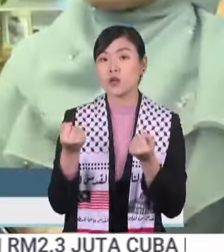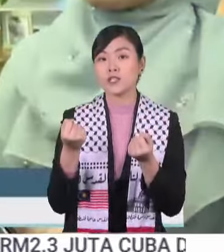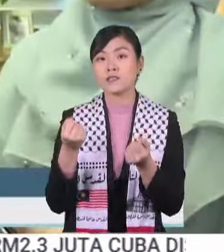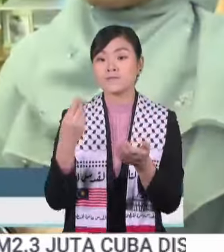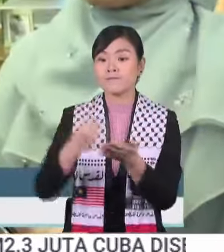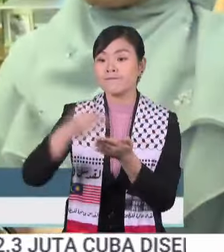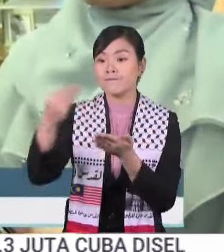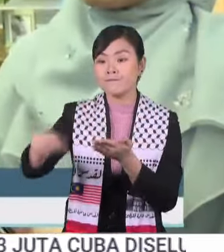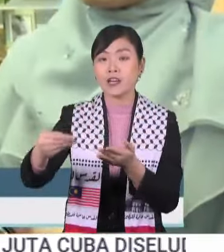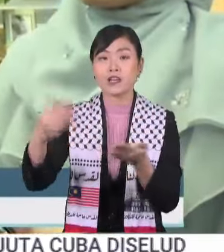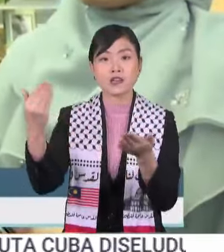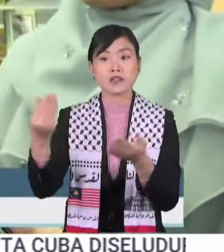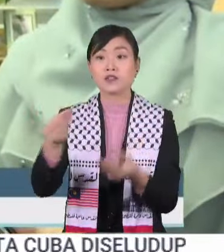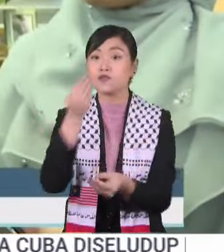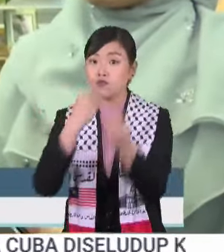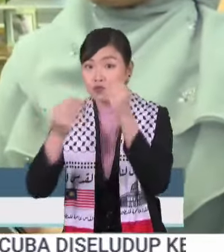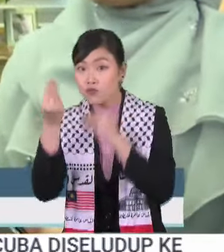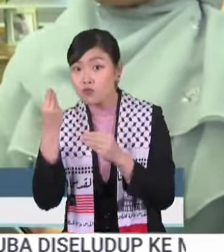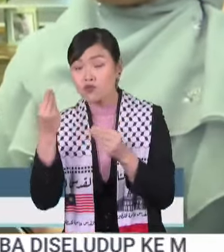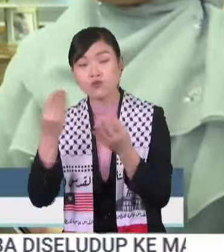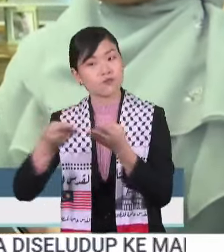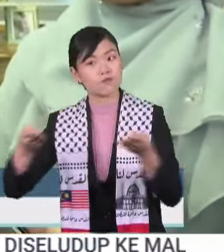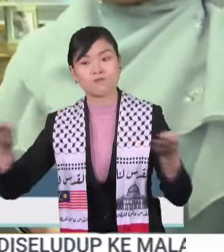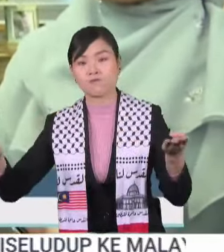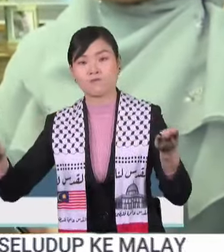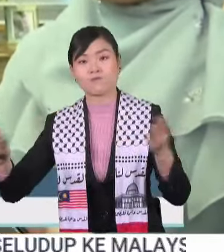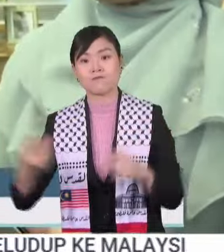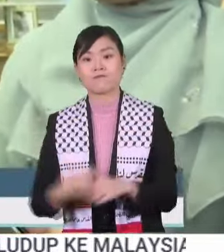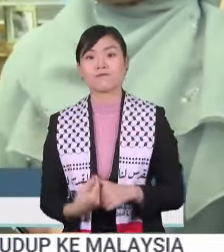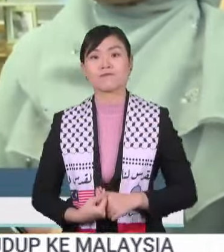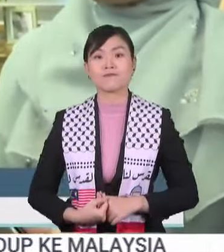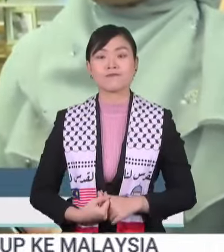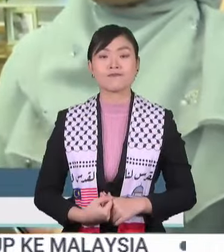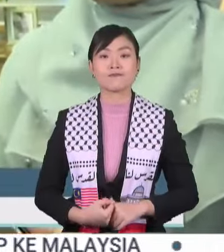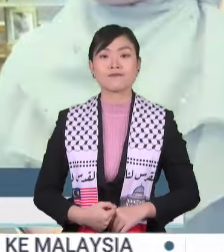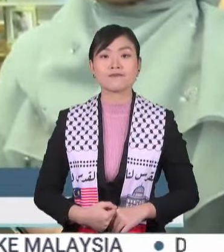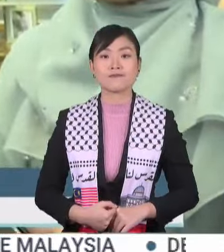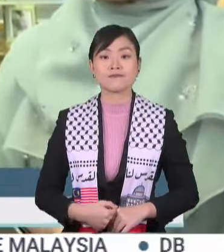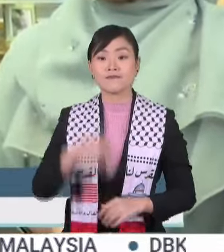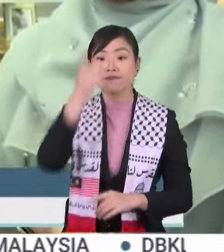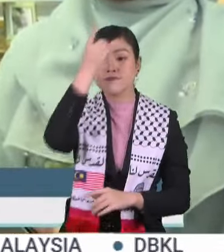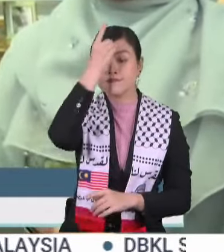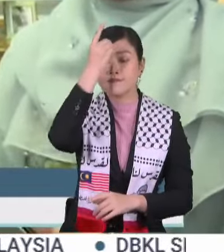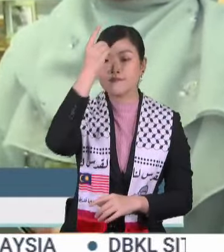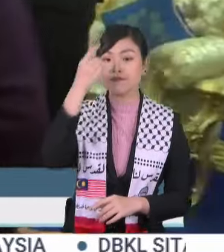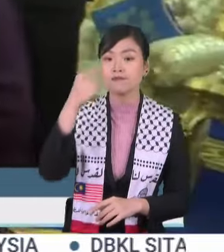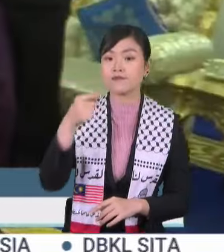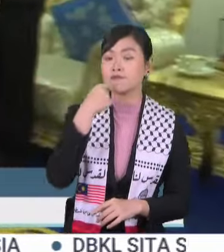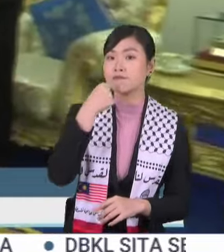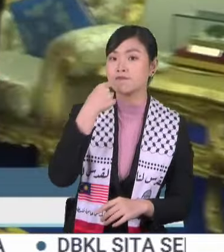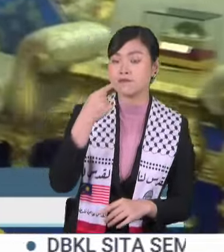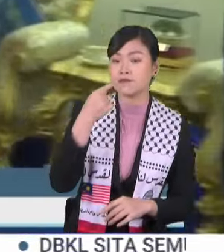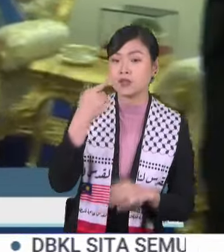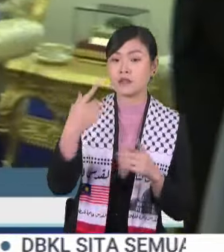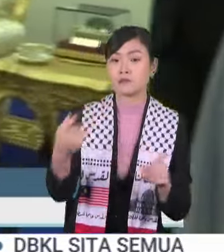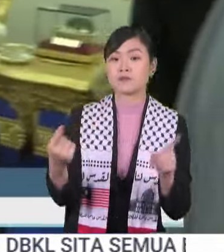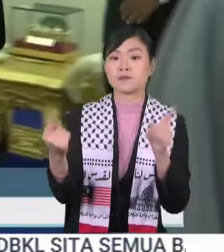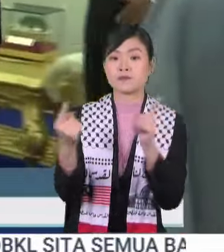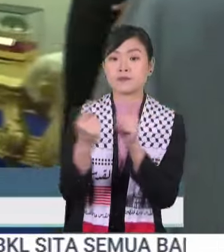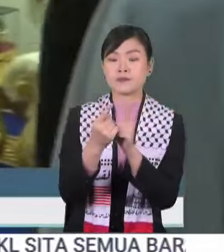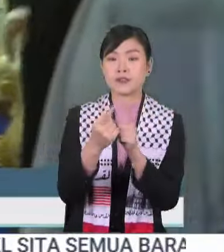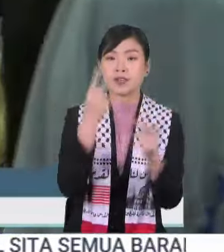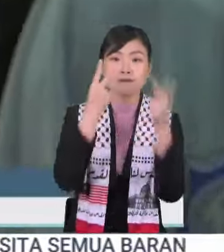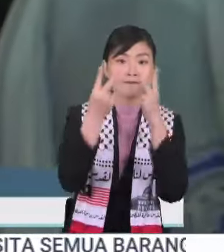juadah dan terus berbuka ya di Padang Datuk Seri Sabin Diti pemberita selepas mengadakan